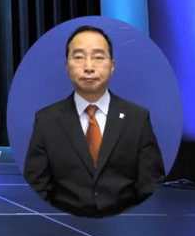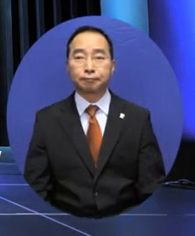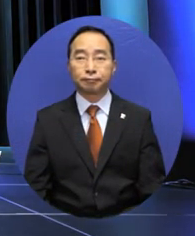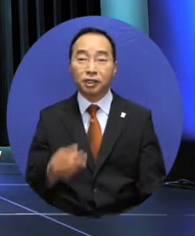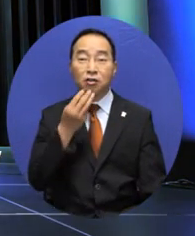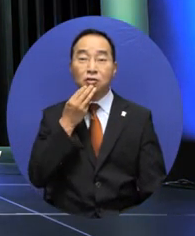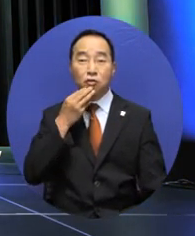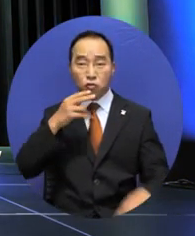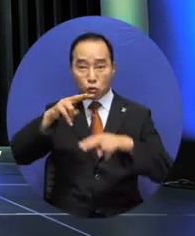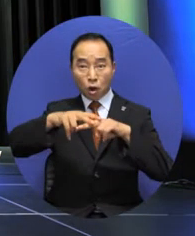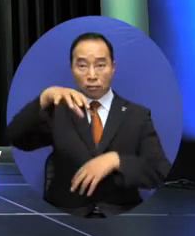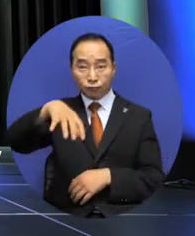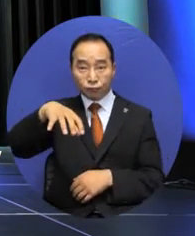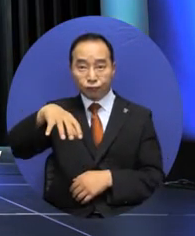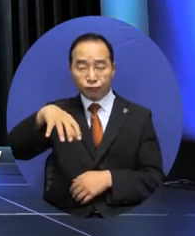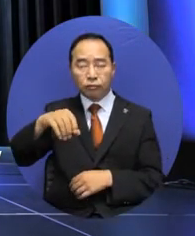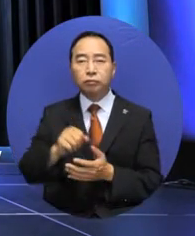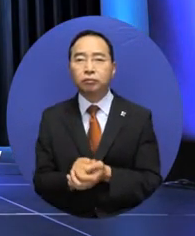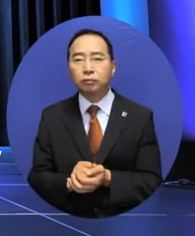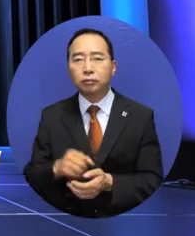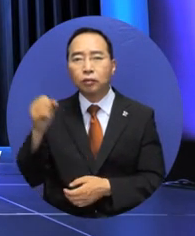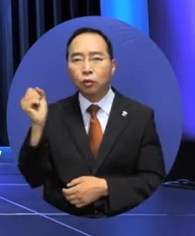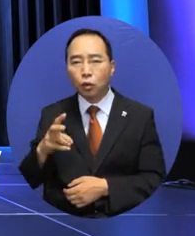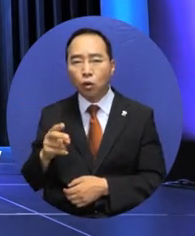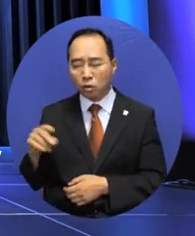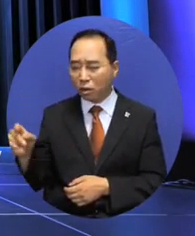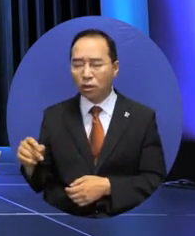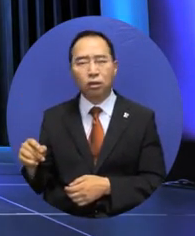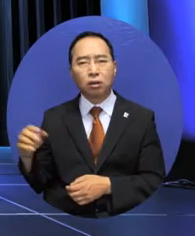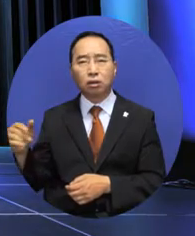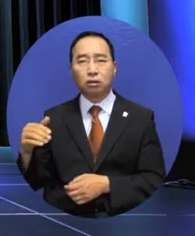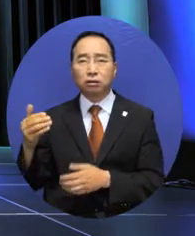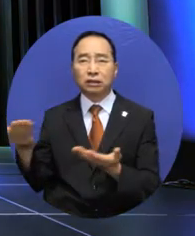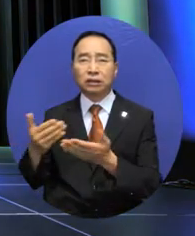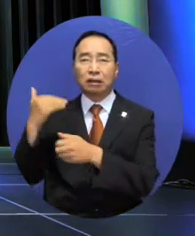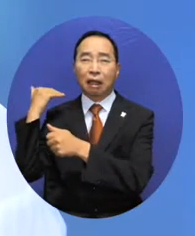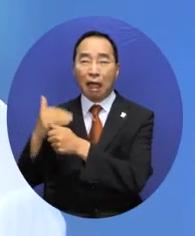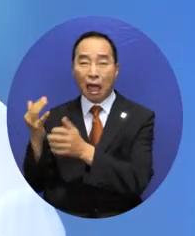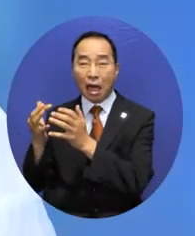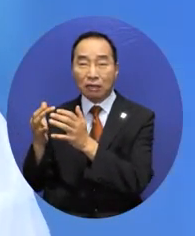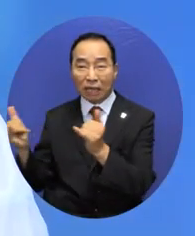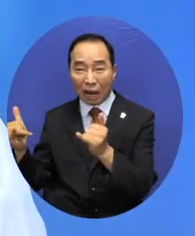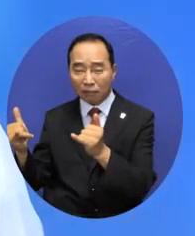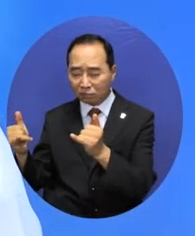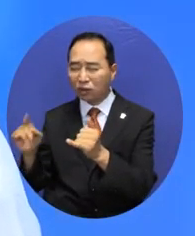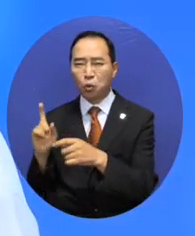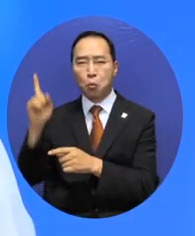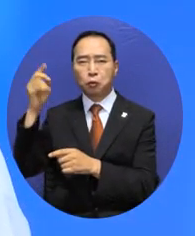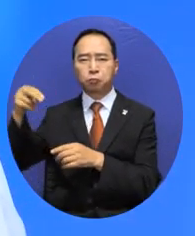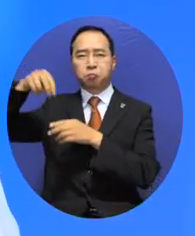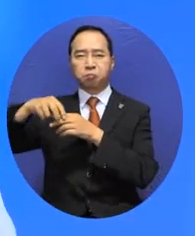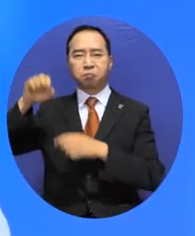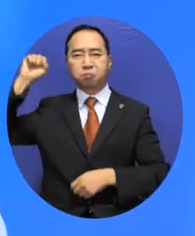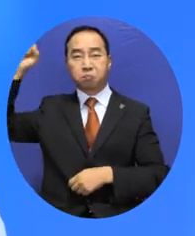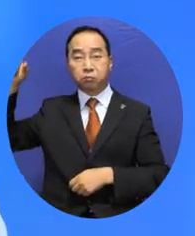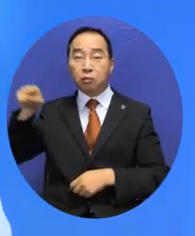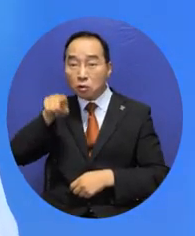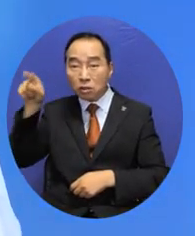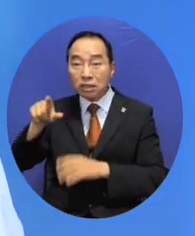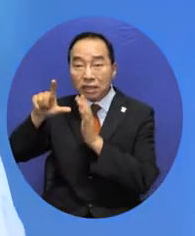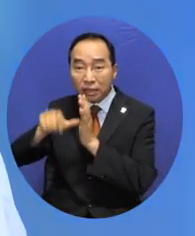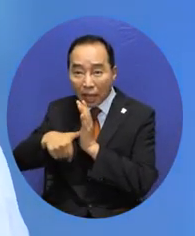광화문이나 해고 노동자의 고공 농성장에서 그를 만날 수 있습니다. 갈등과 폭력의 한